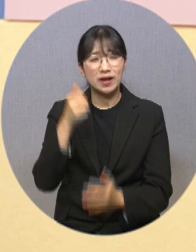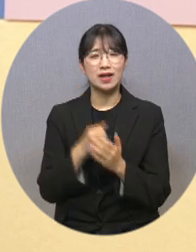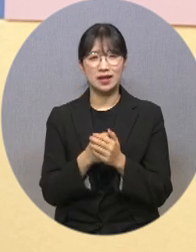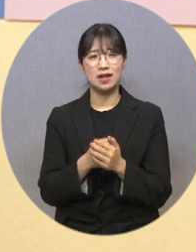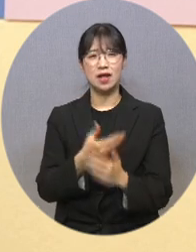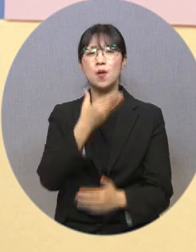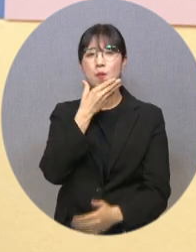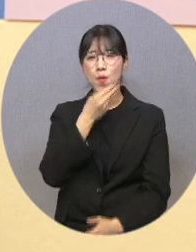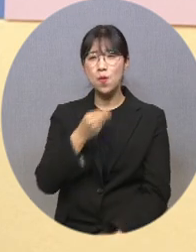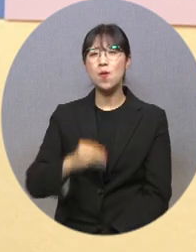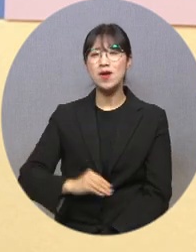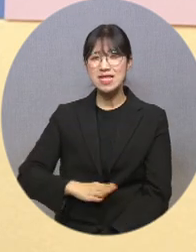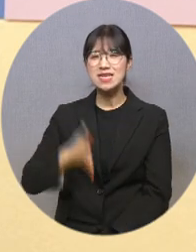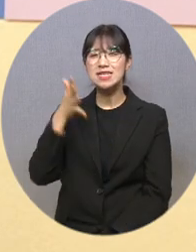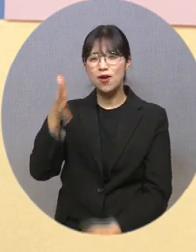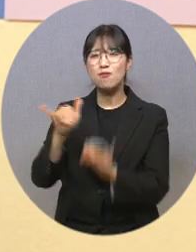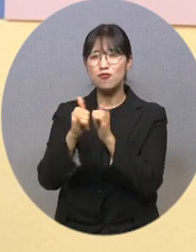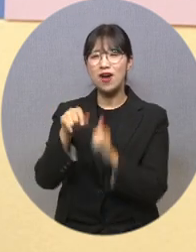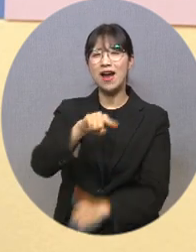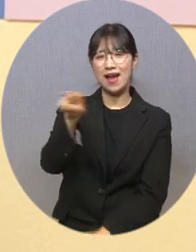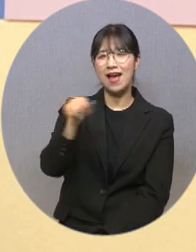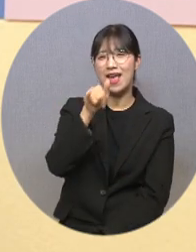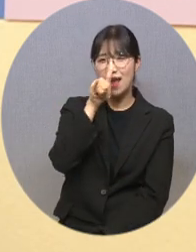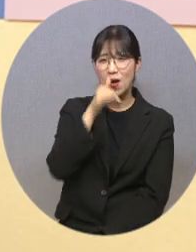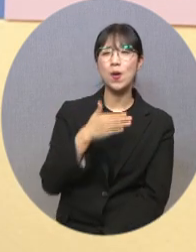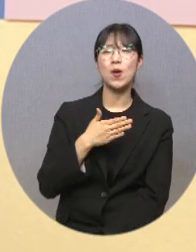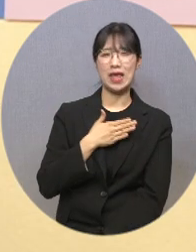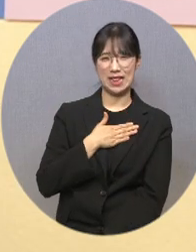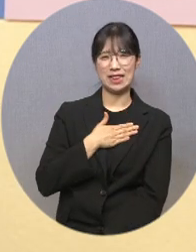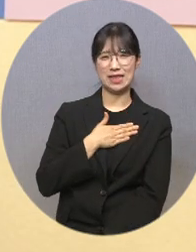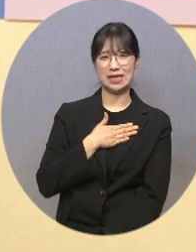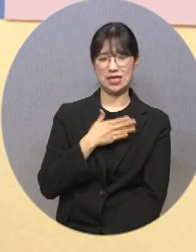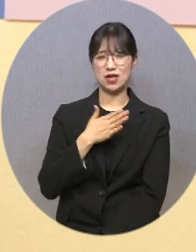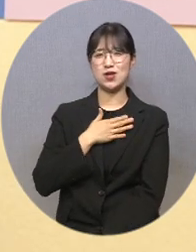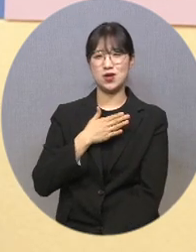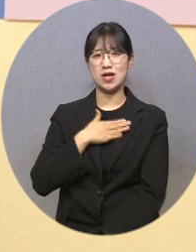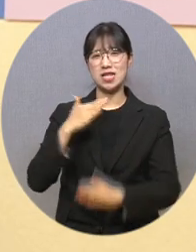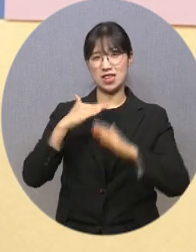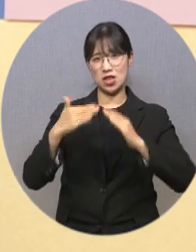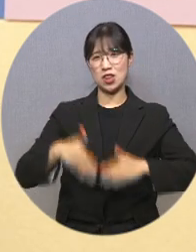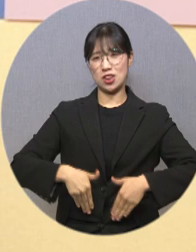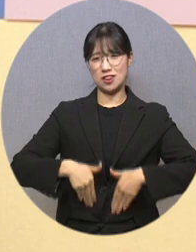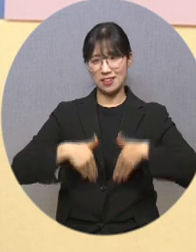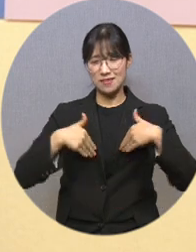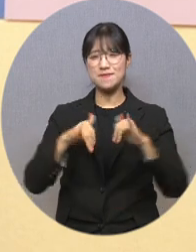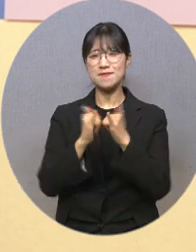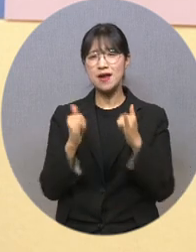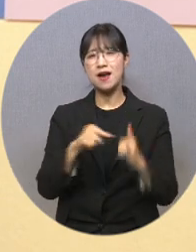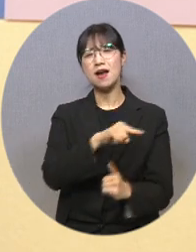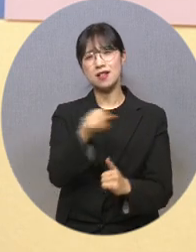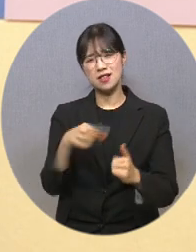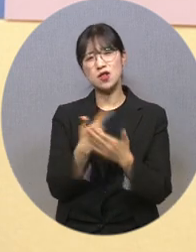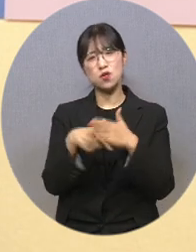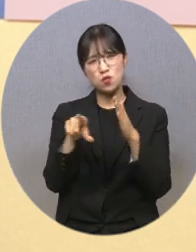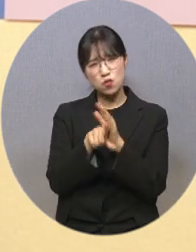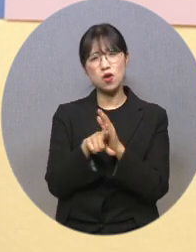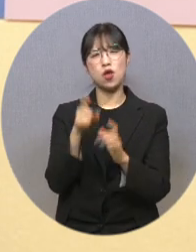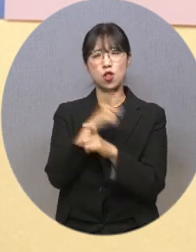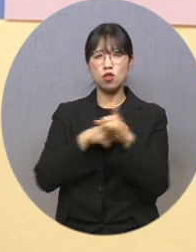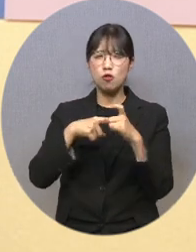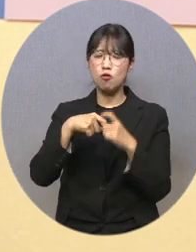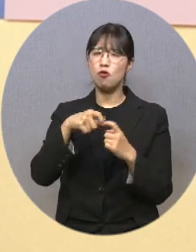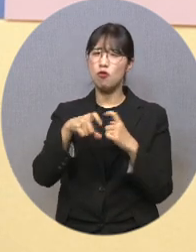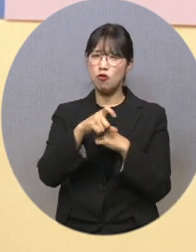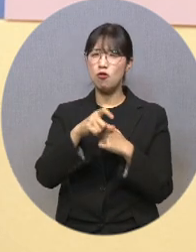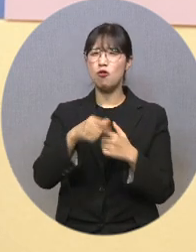전문가는 다 계시고 네. 저는 거기에 조금 이제 우리 도민을 위해서 어떤 것을 중점적으로 할 것인가